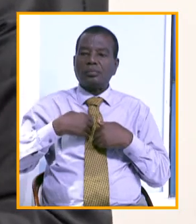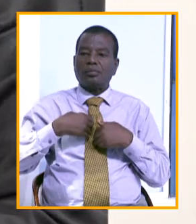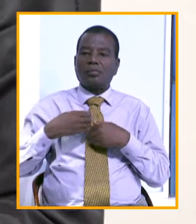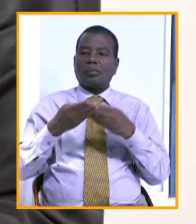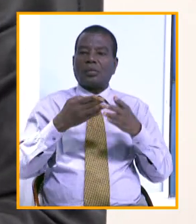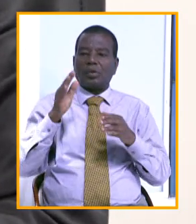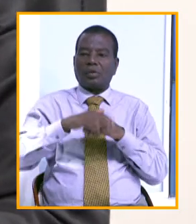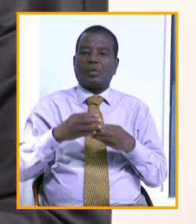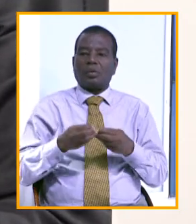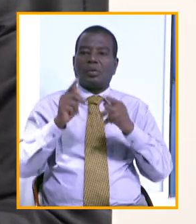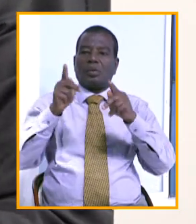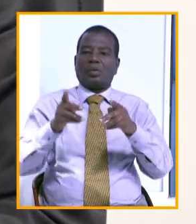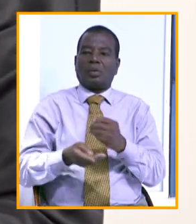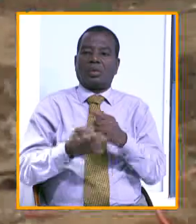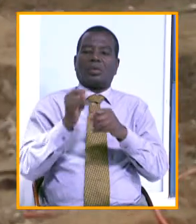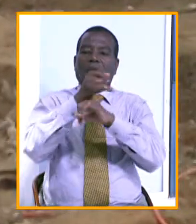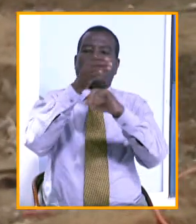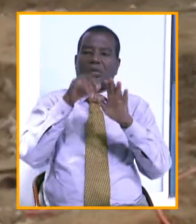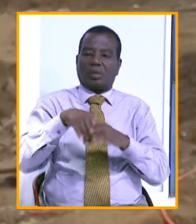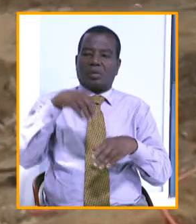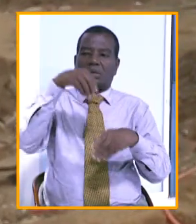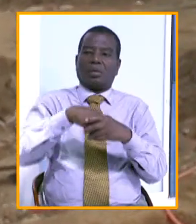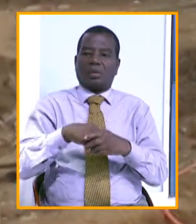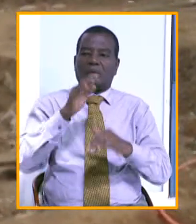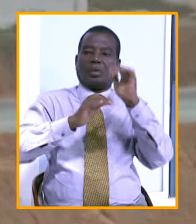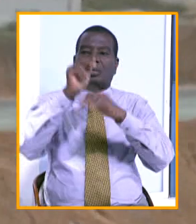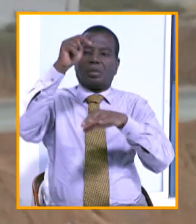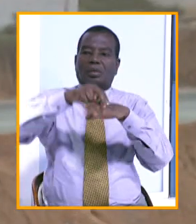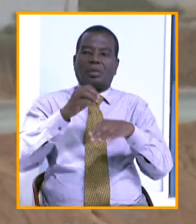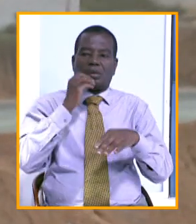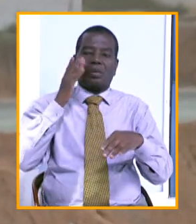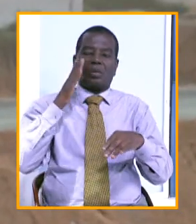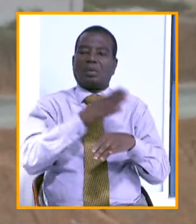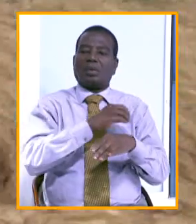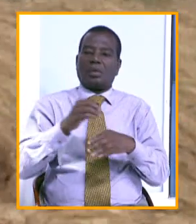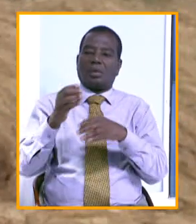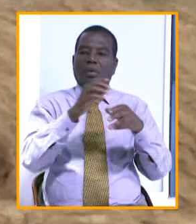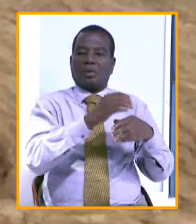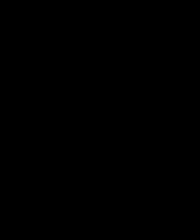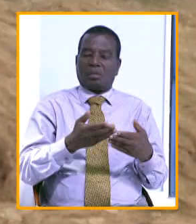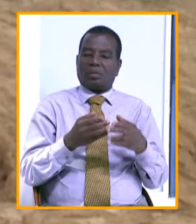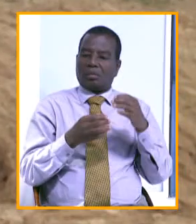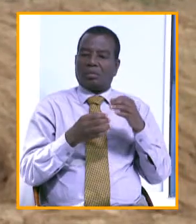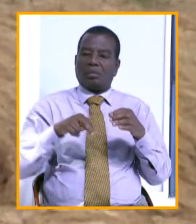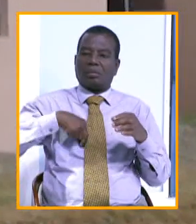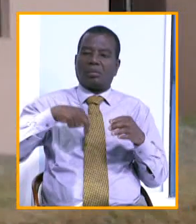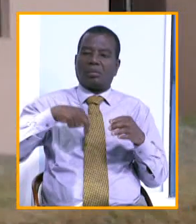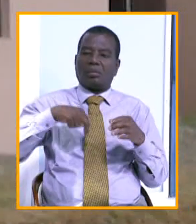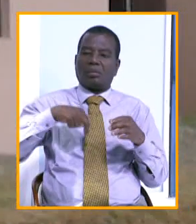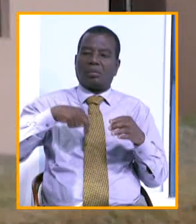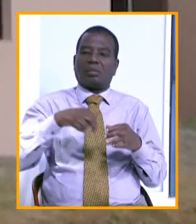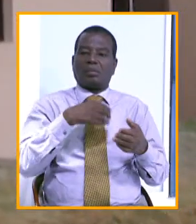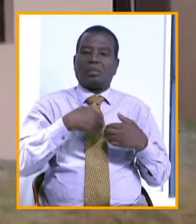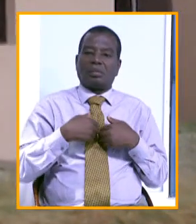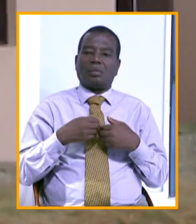les opportunités d'investissement dans les secteurs de la construction, du logement et de l'aménagement urbain. Nous